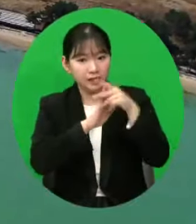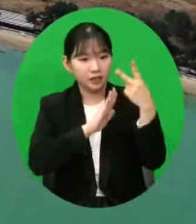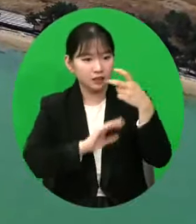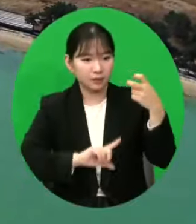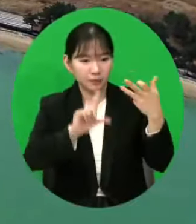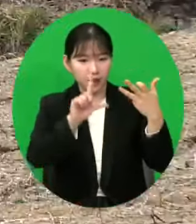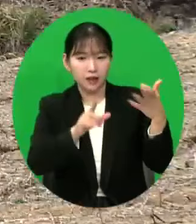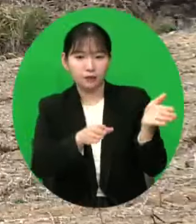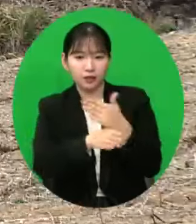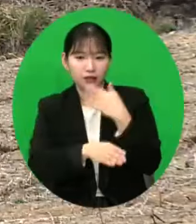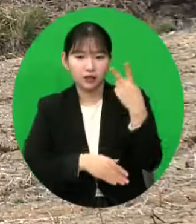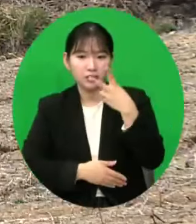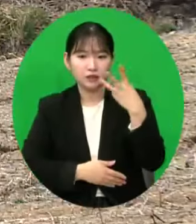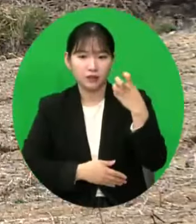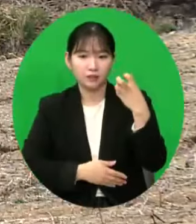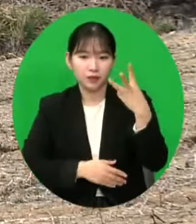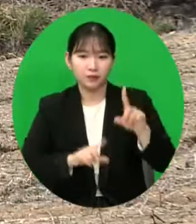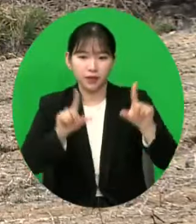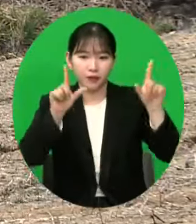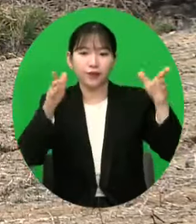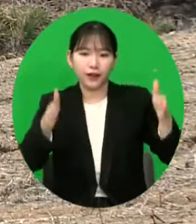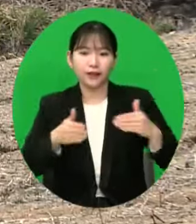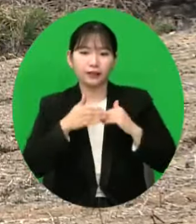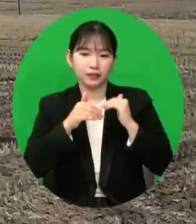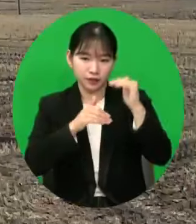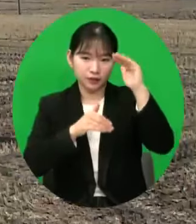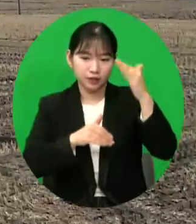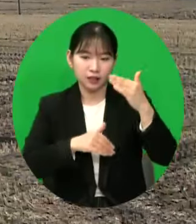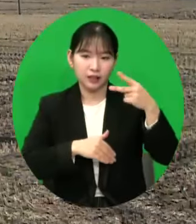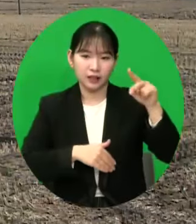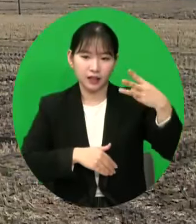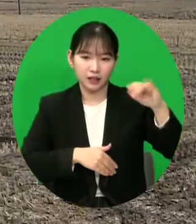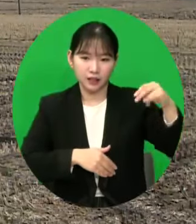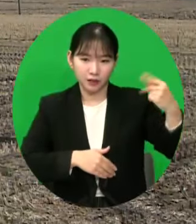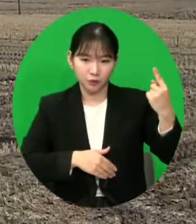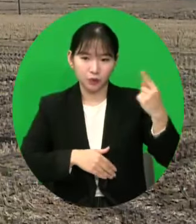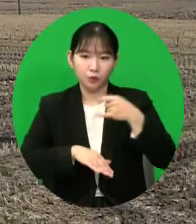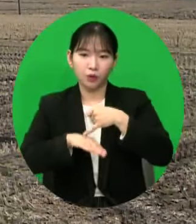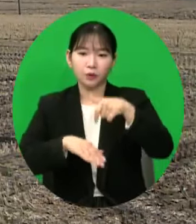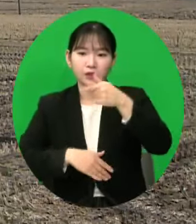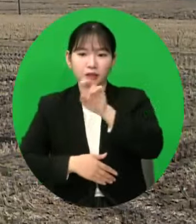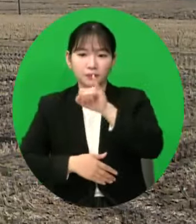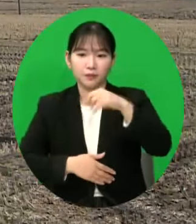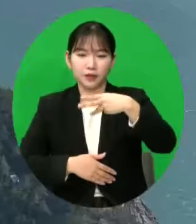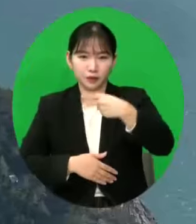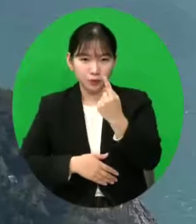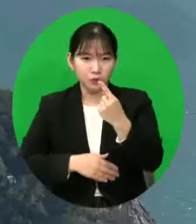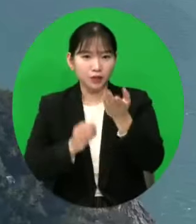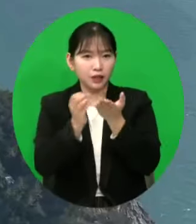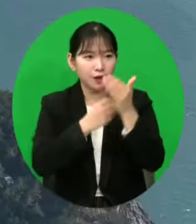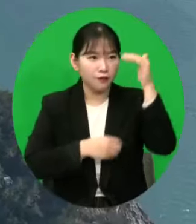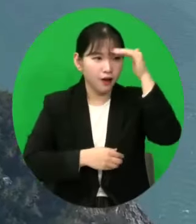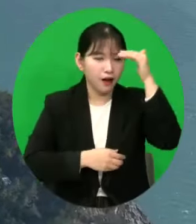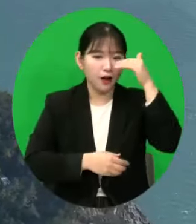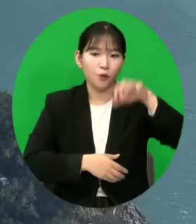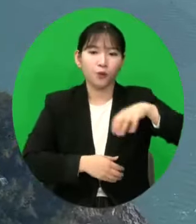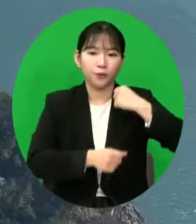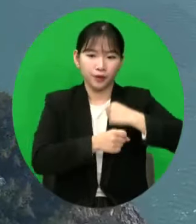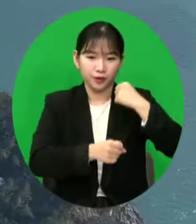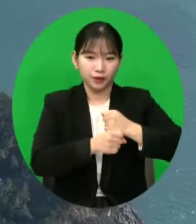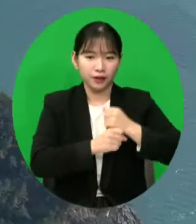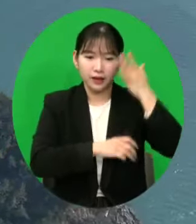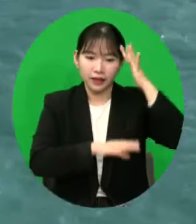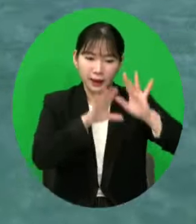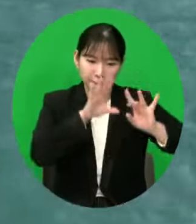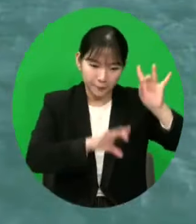2028년부터 2033년까지입니다. 목포 달리도와 완도 금일도 등 섬을 관광 자원화하고 갯벌과 숲을 관광